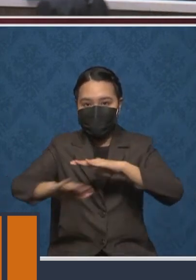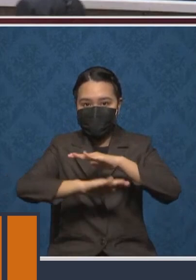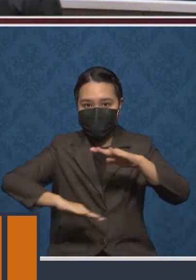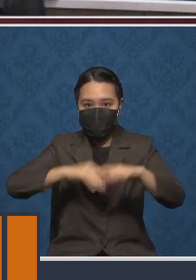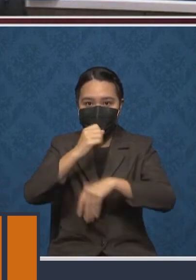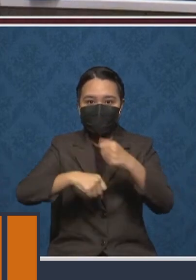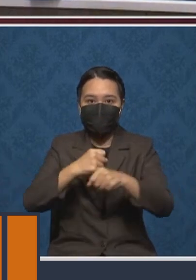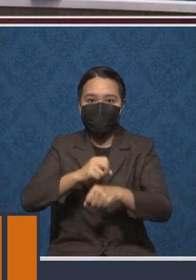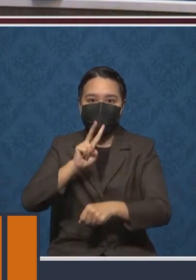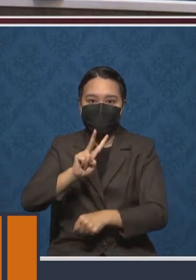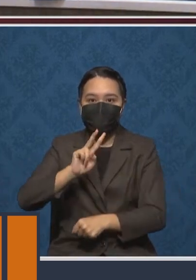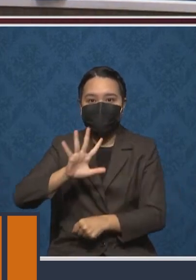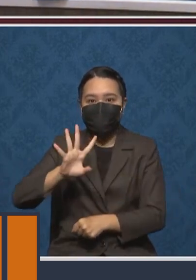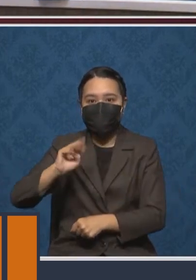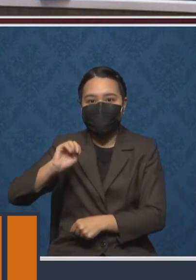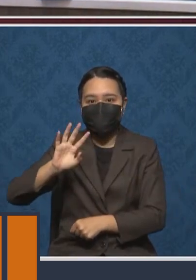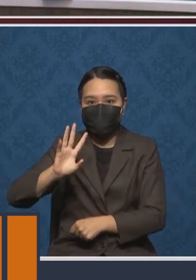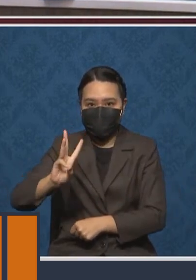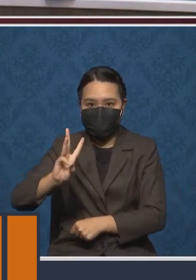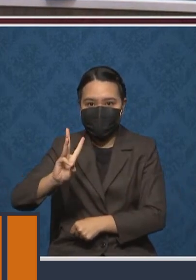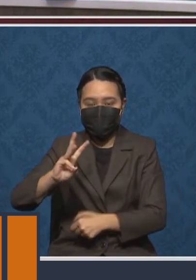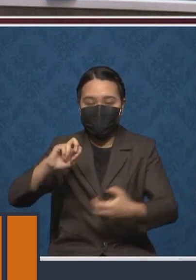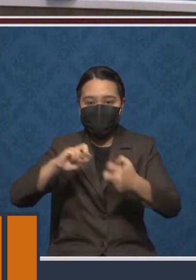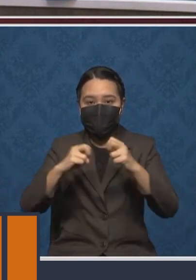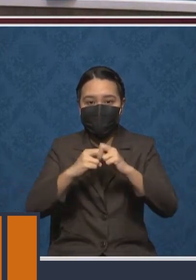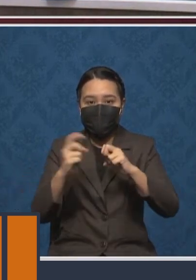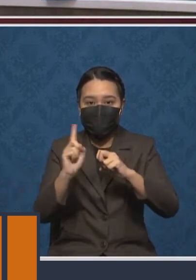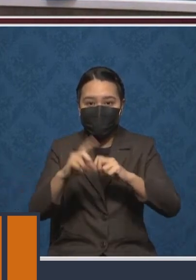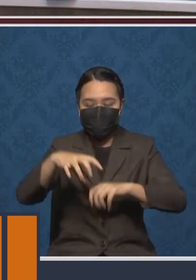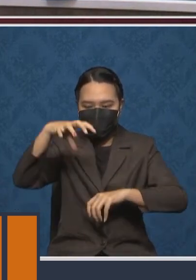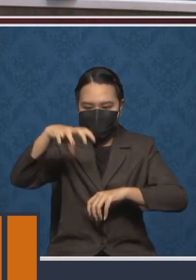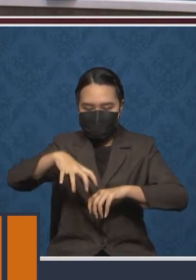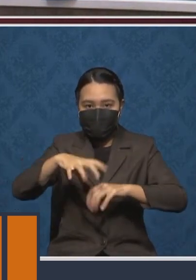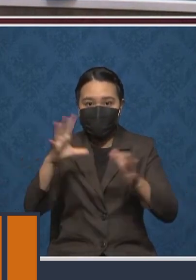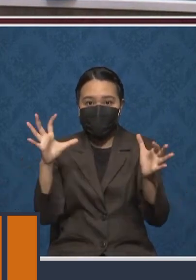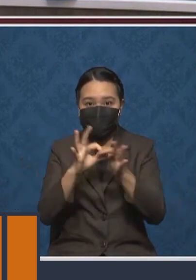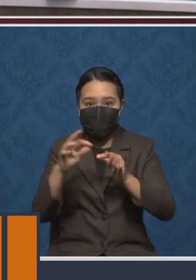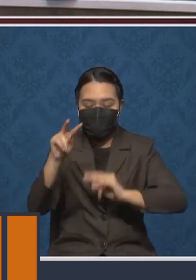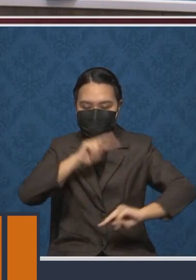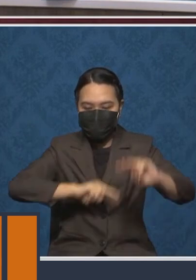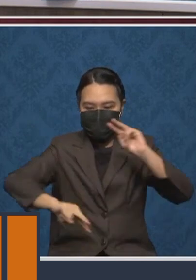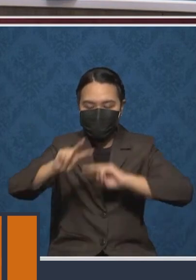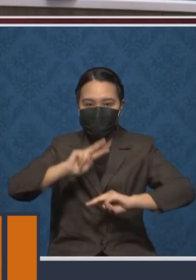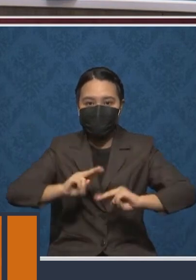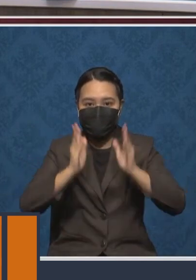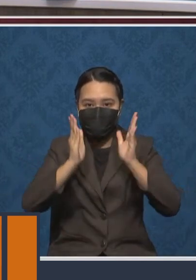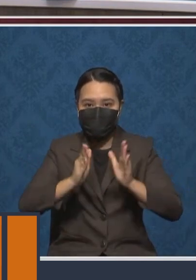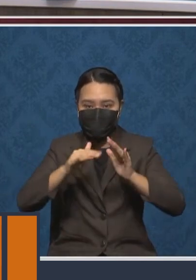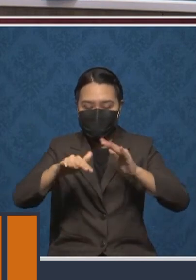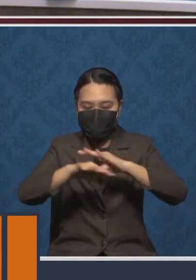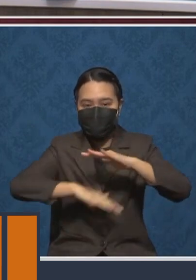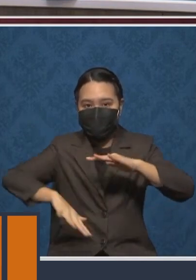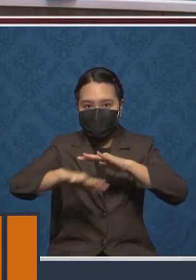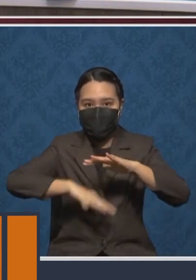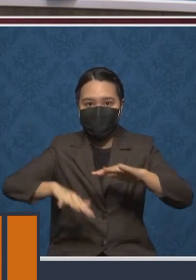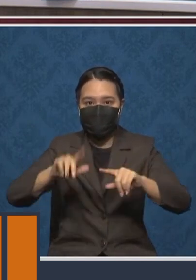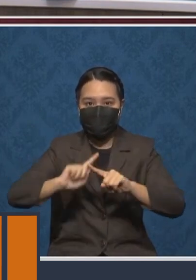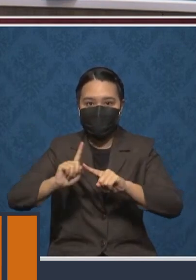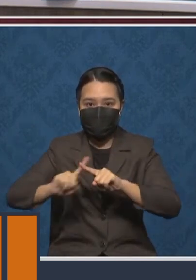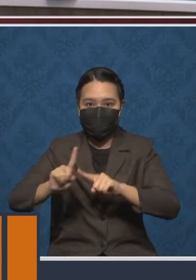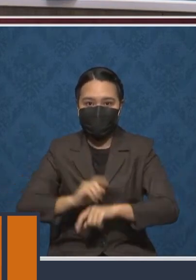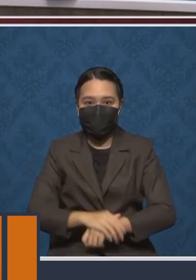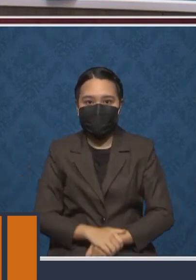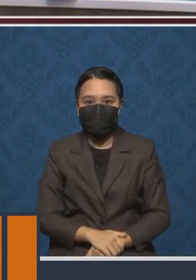มเกิดการขัดข้องในการปฏิบัติงานของหน่วยงานที่เกี่ยวกับการคุ้มครองพยานนะครับส่งผ